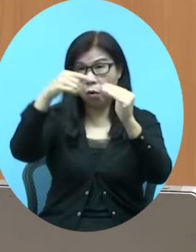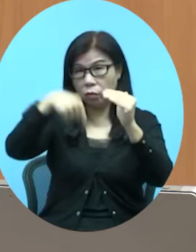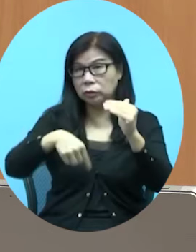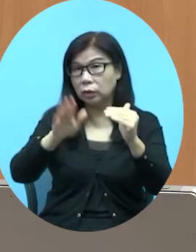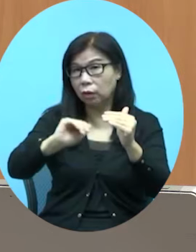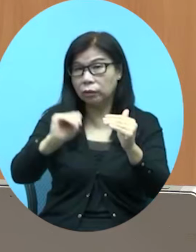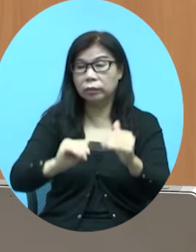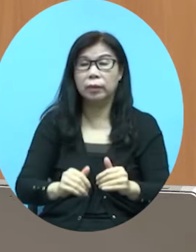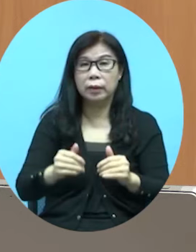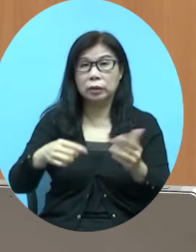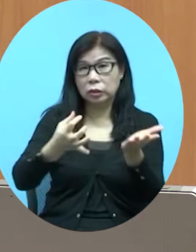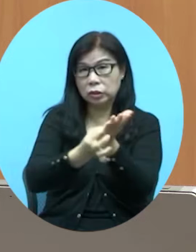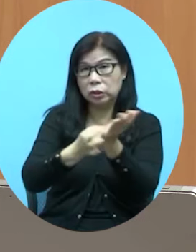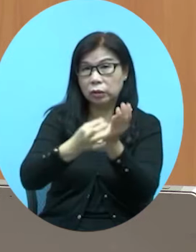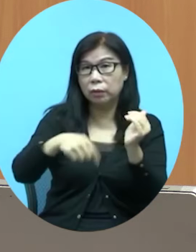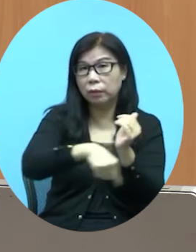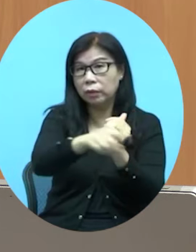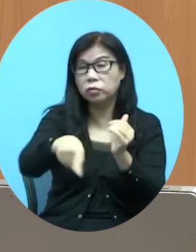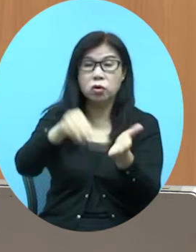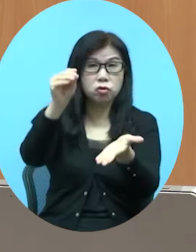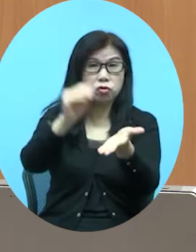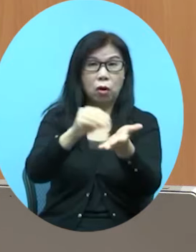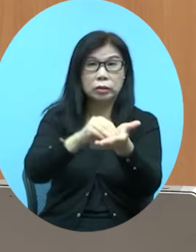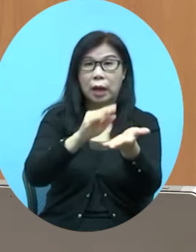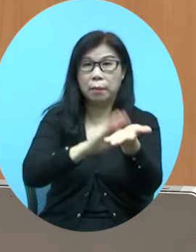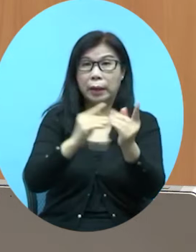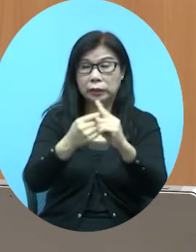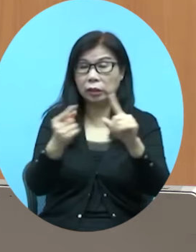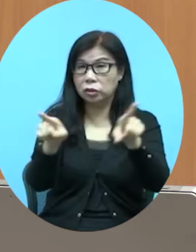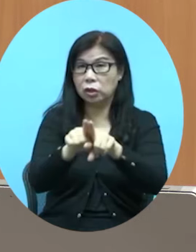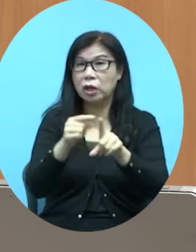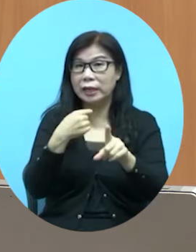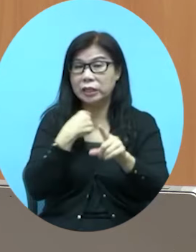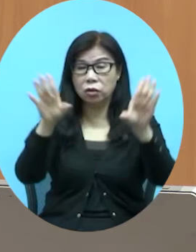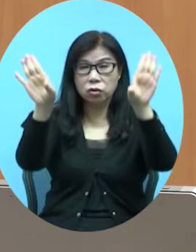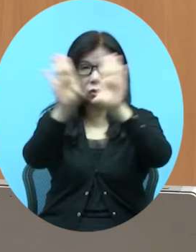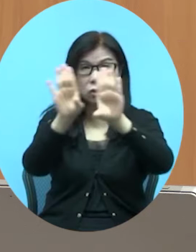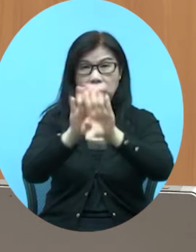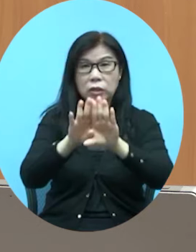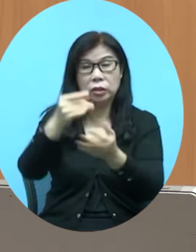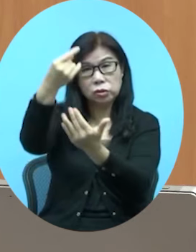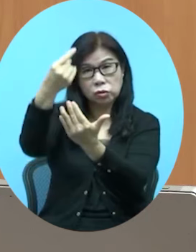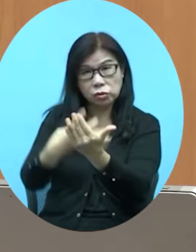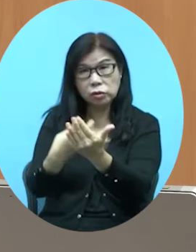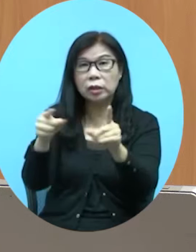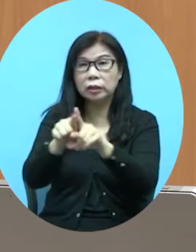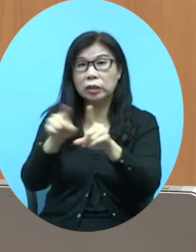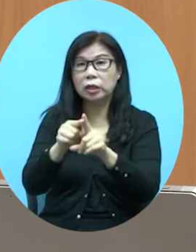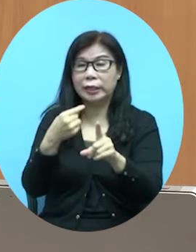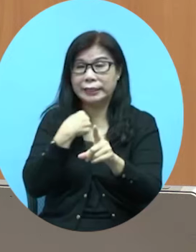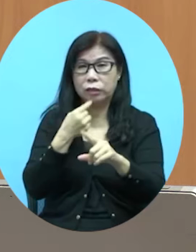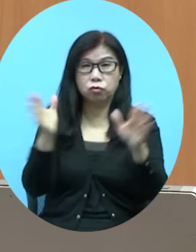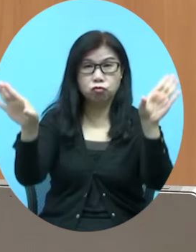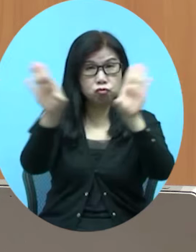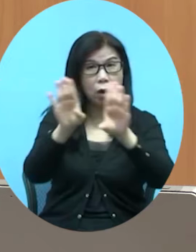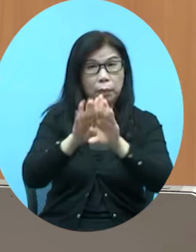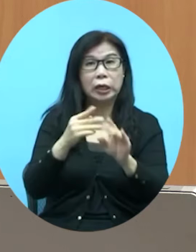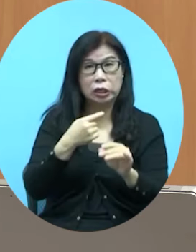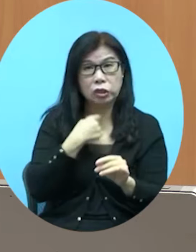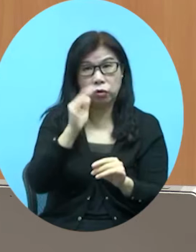这些场所如果有确诊的话是否都需要关闭根据什么的条例是需要他们关闭呢